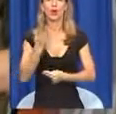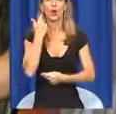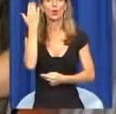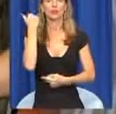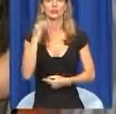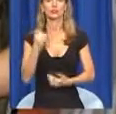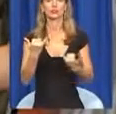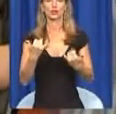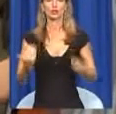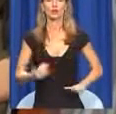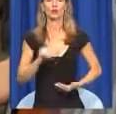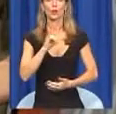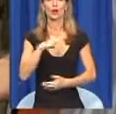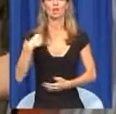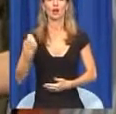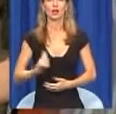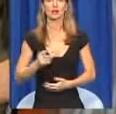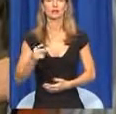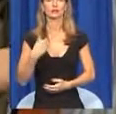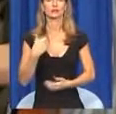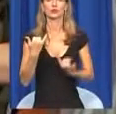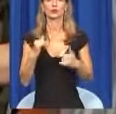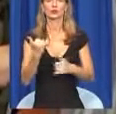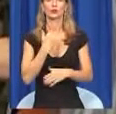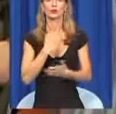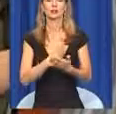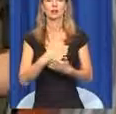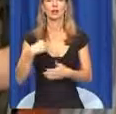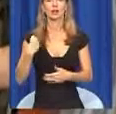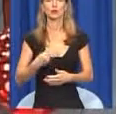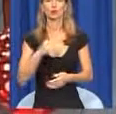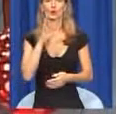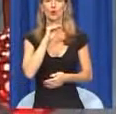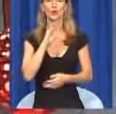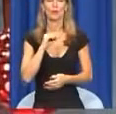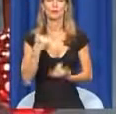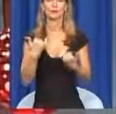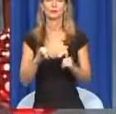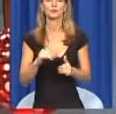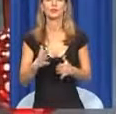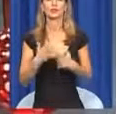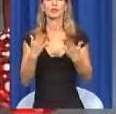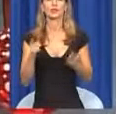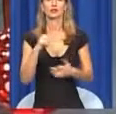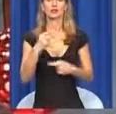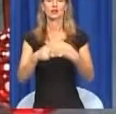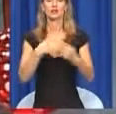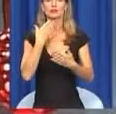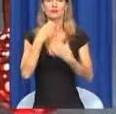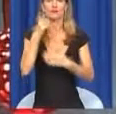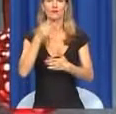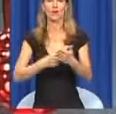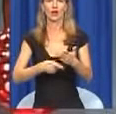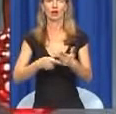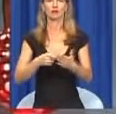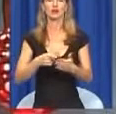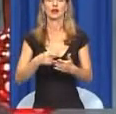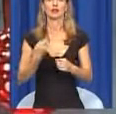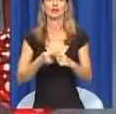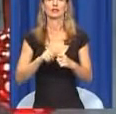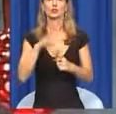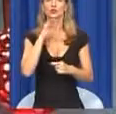зараз живуть у Франції. Як то не дивно, чомусь французькі собаки насправді звучить круто, як на мене. І більше того, через свою впевненість та впертість ця собака